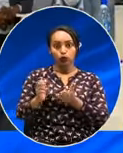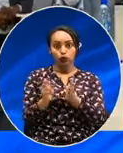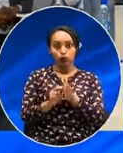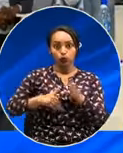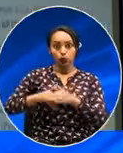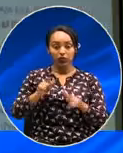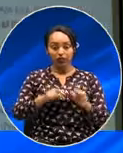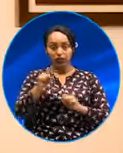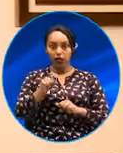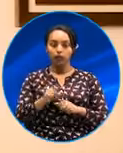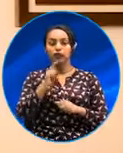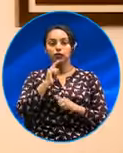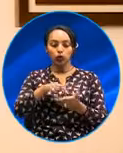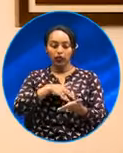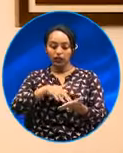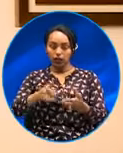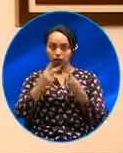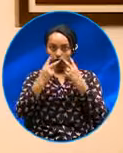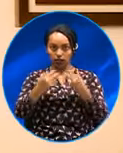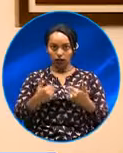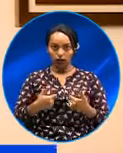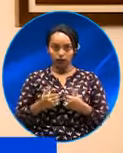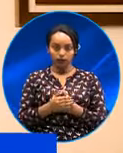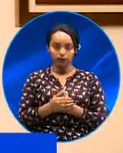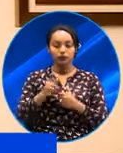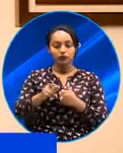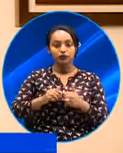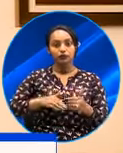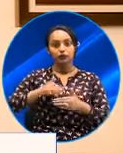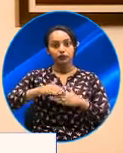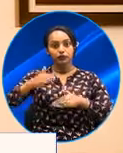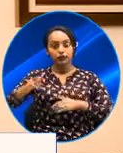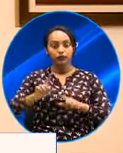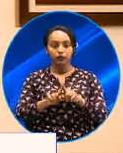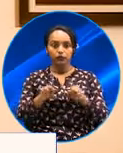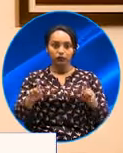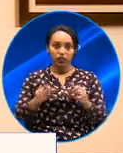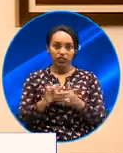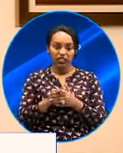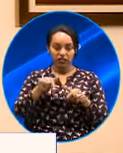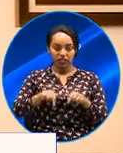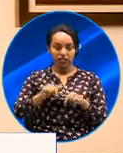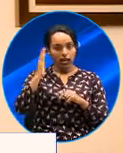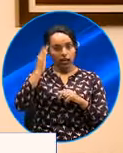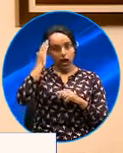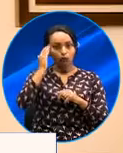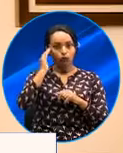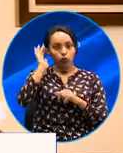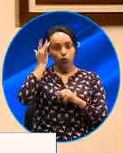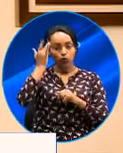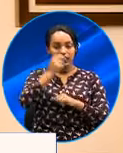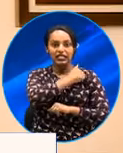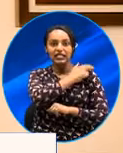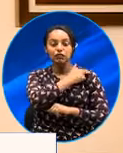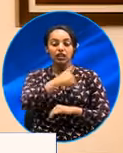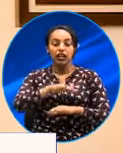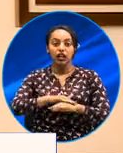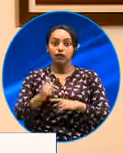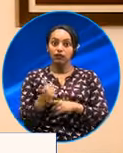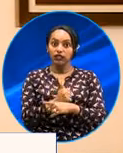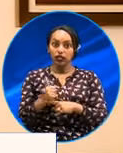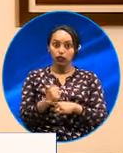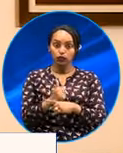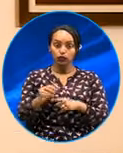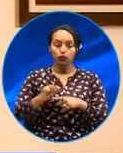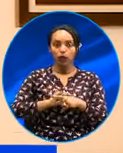ህጎች መውጣት እንዳለባቸው ነው ጥናቱ ያመላከተው። ከዛም ባሻገር በተለይ በዚህ መስክ በአእምሮ ህሙማን ህክምና መስክ